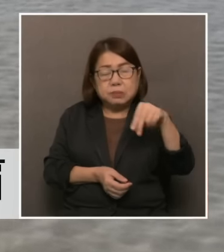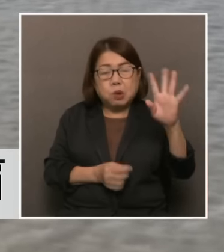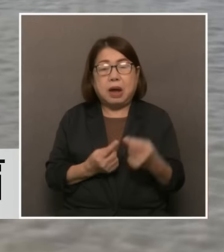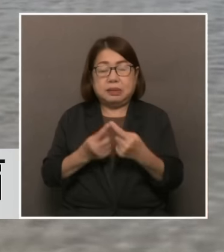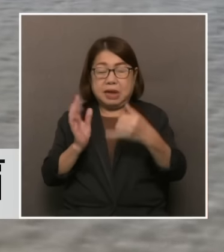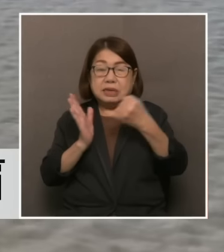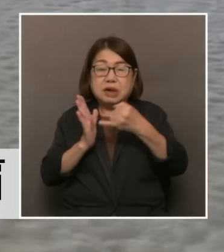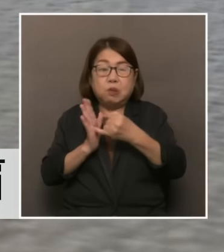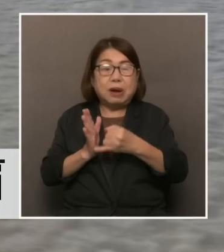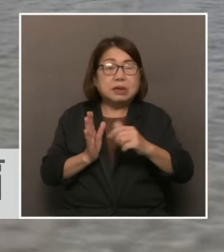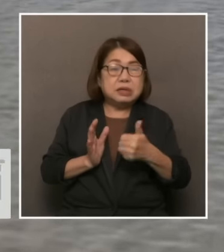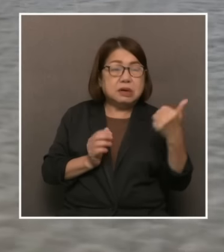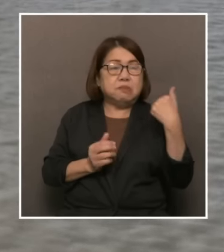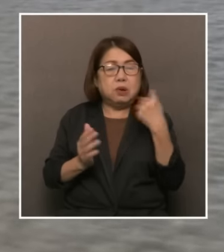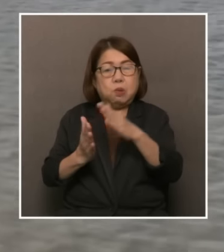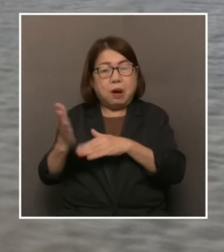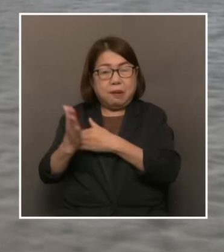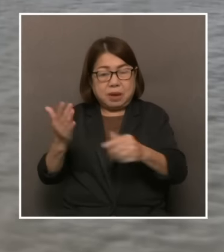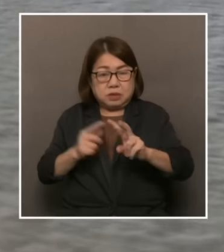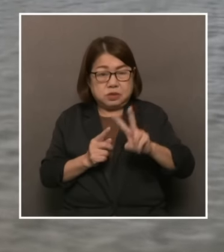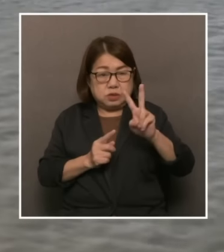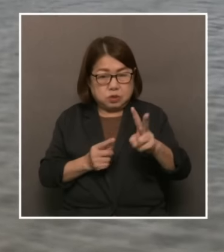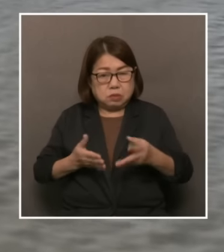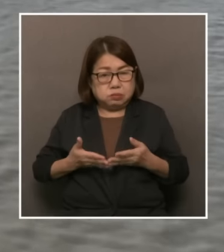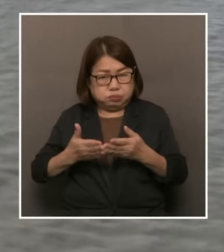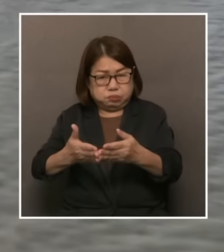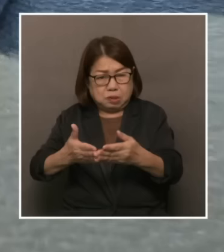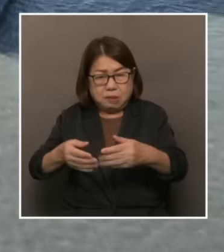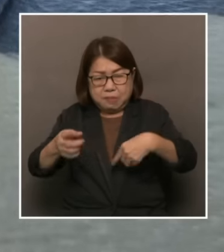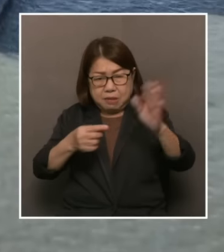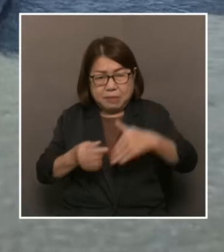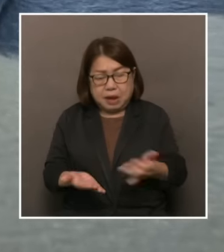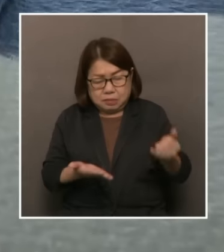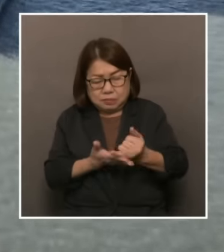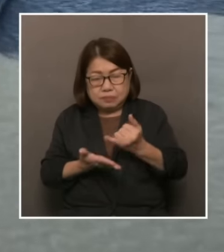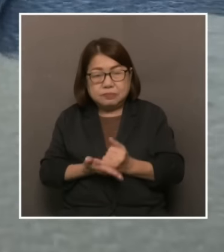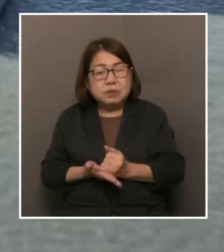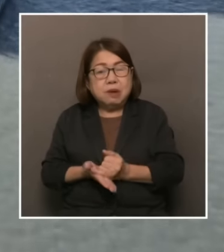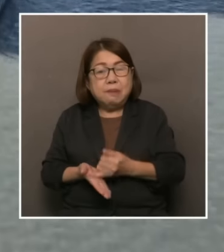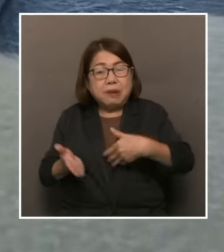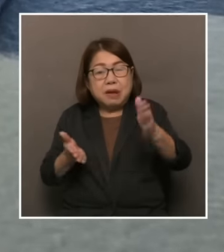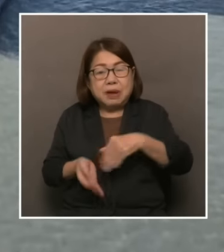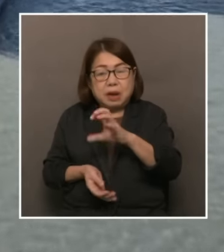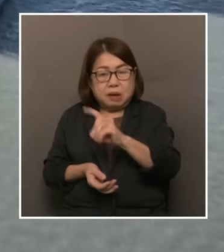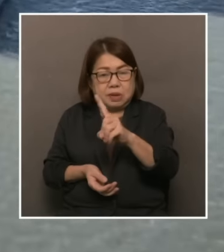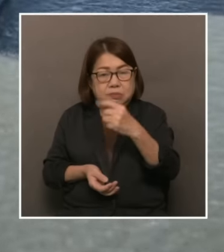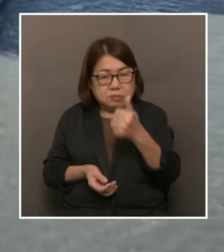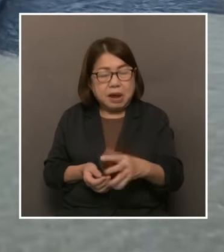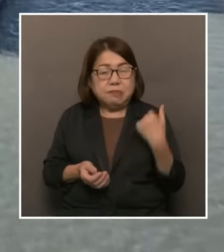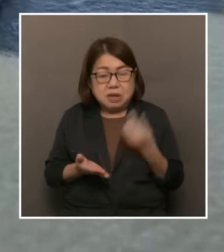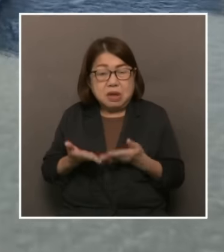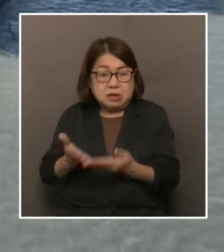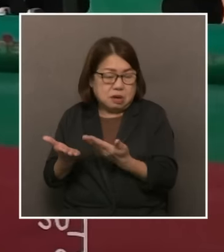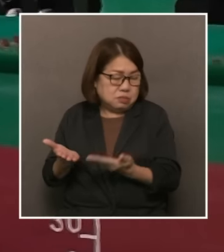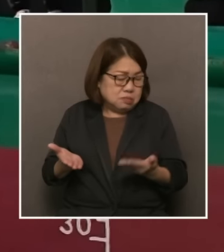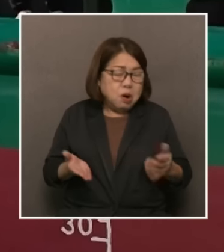ใช้มาตรการระดับ 2 ครับ102 หัมและอาร